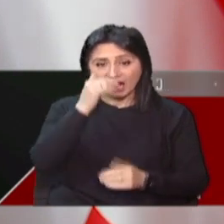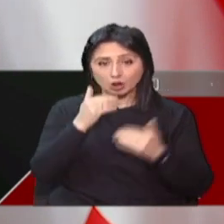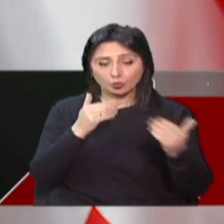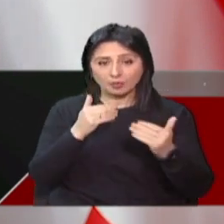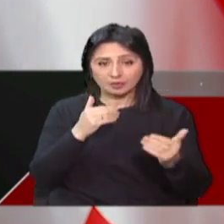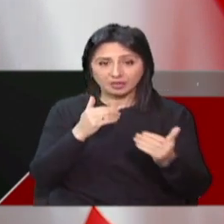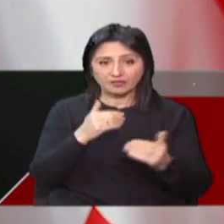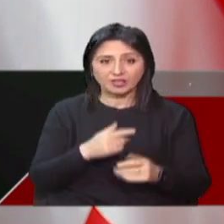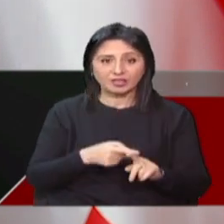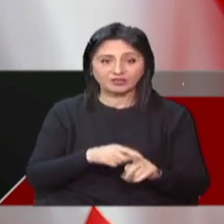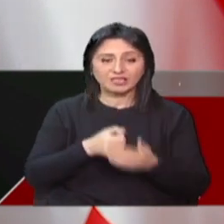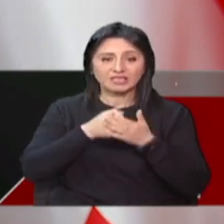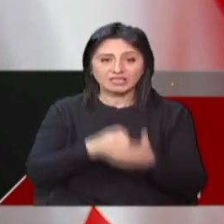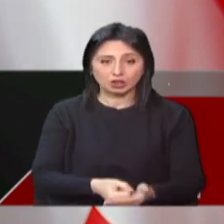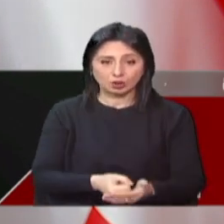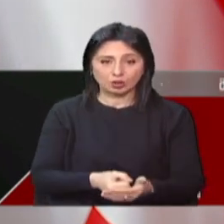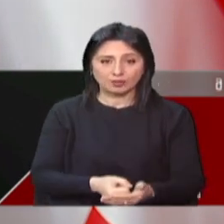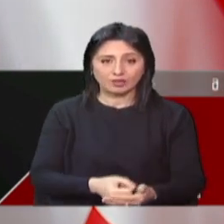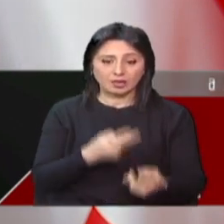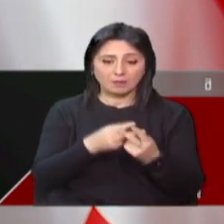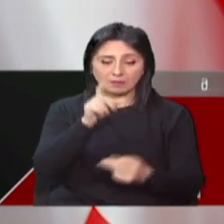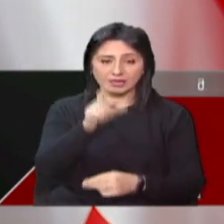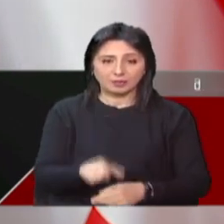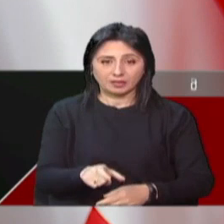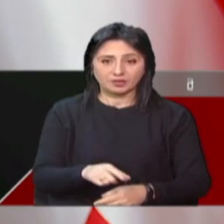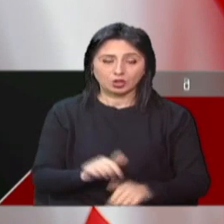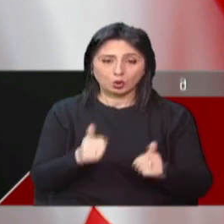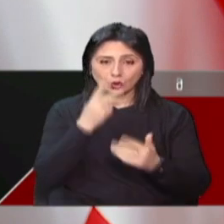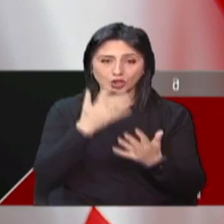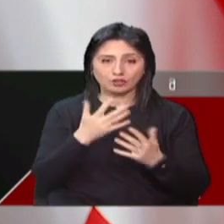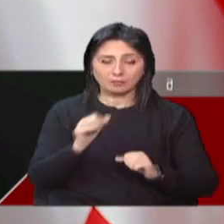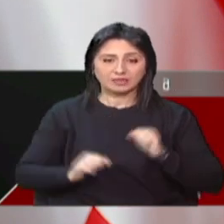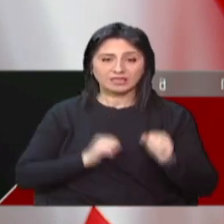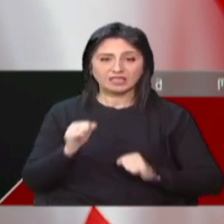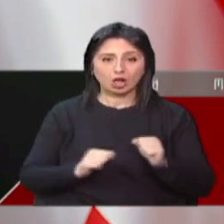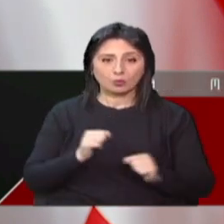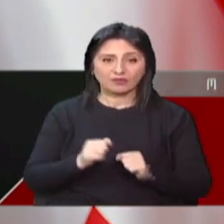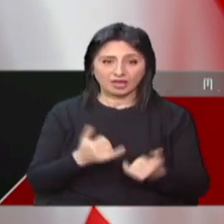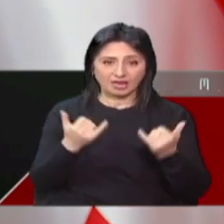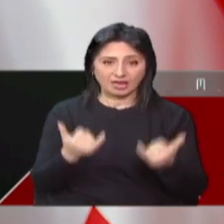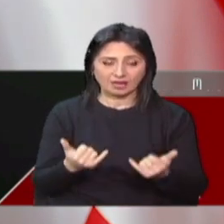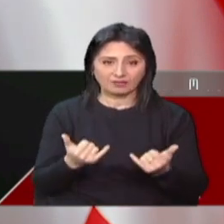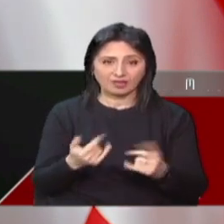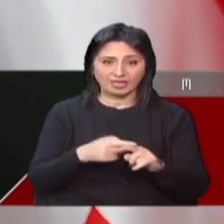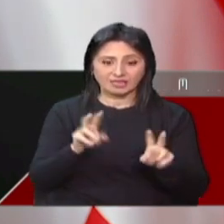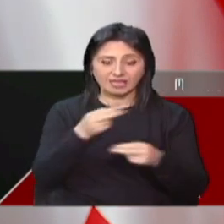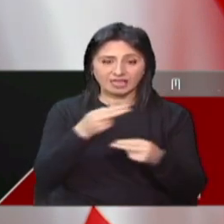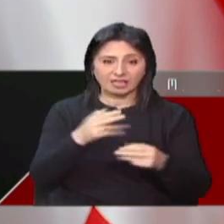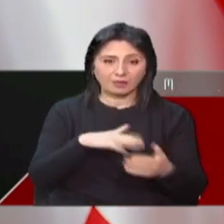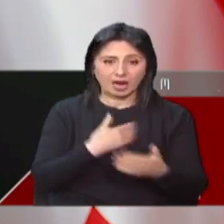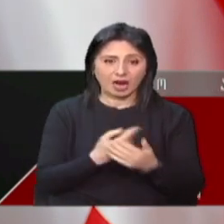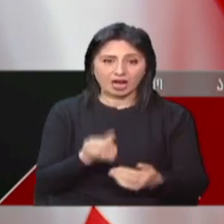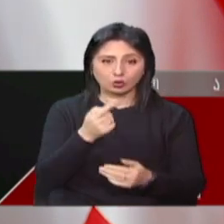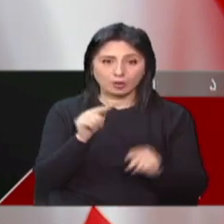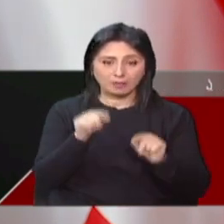მხრიდან მორიგი ზეწოლა პატიმარზე და როგორც ჩანს მცდელობა, რომ ეხლა ეს თემა